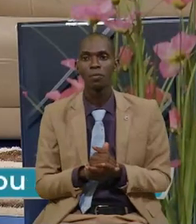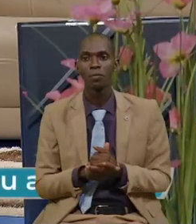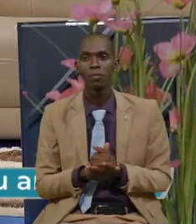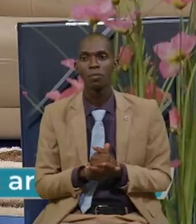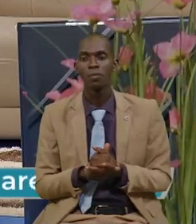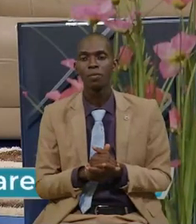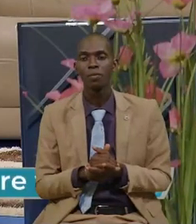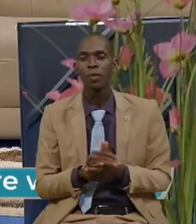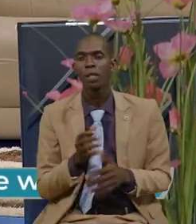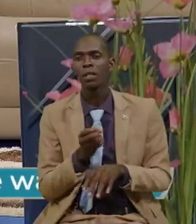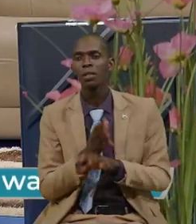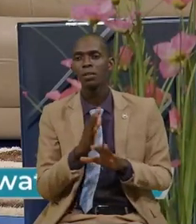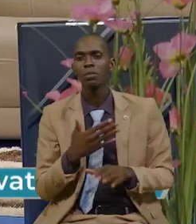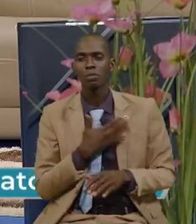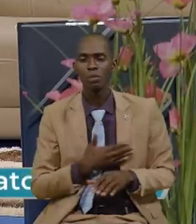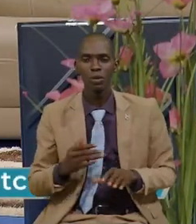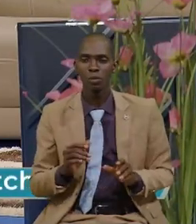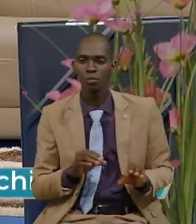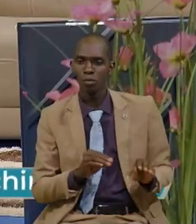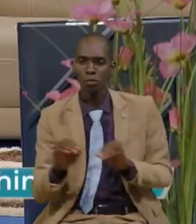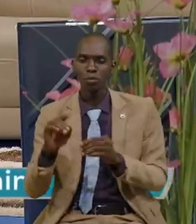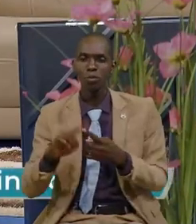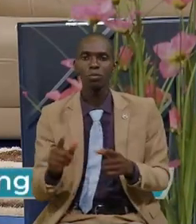soyez libre.